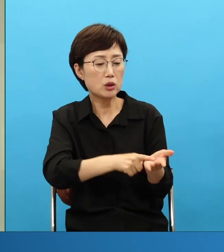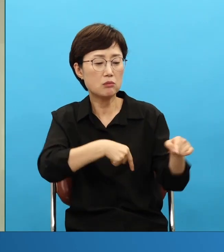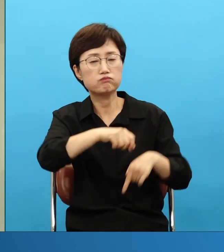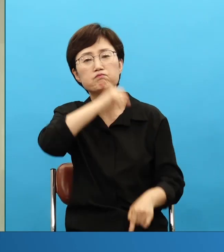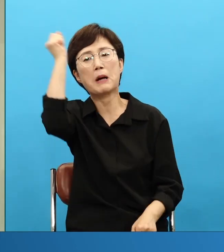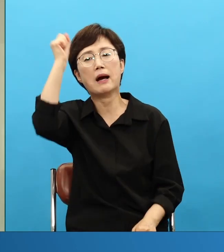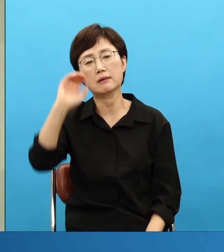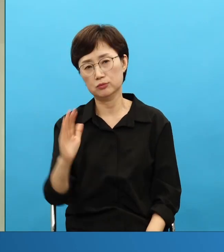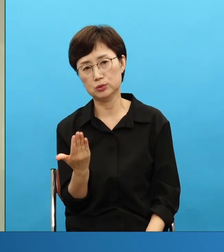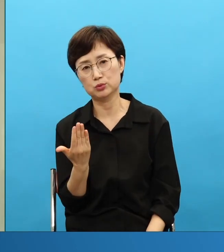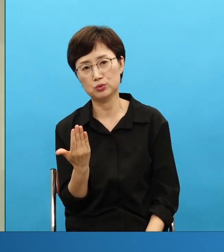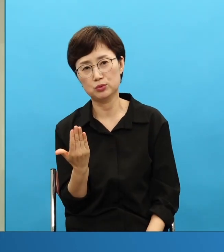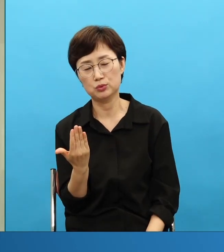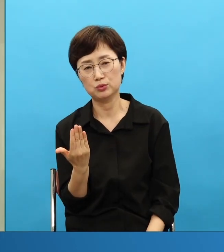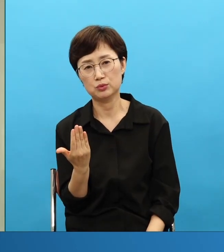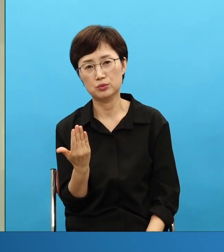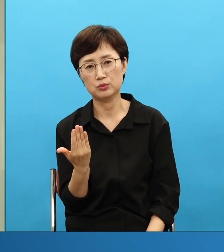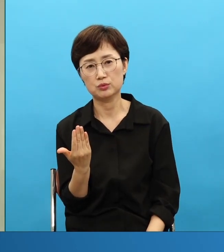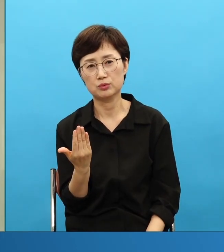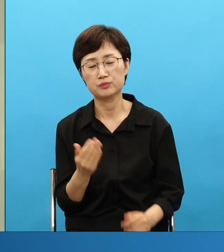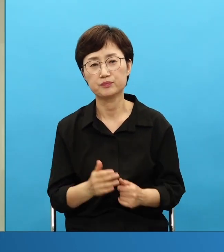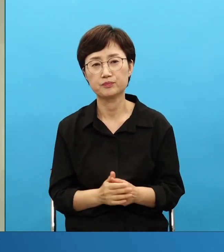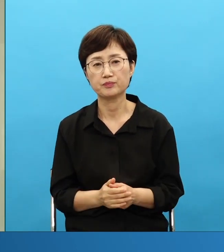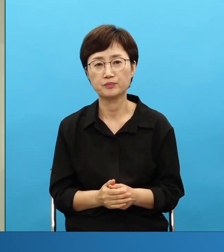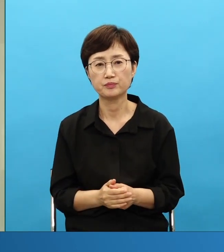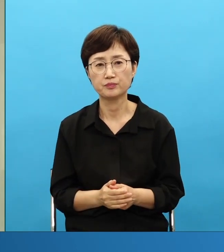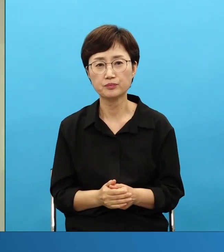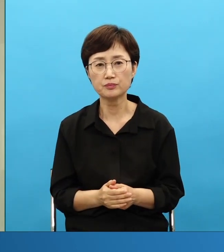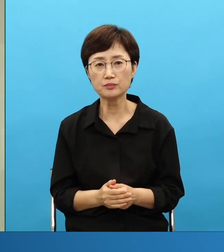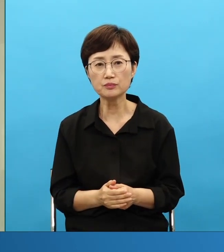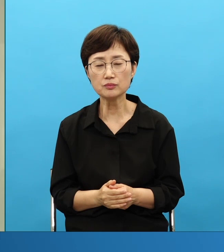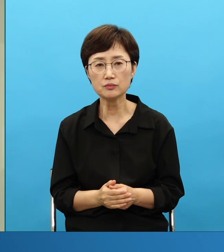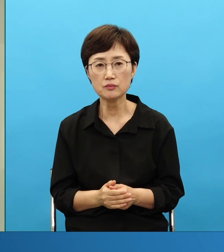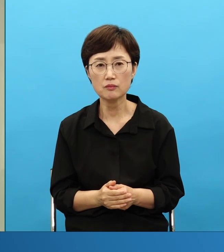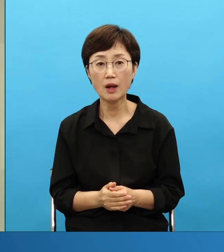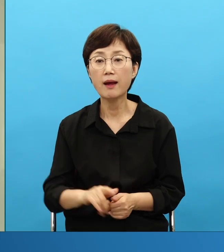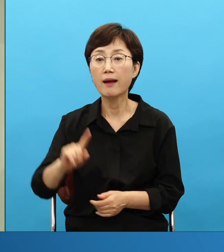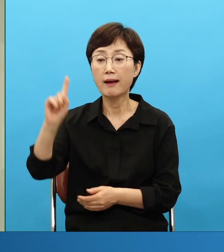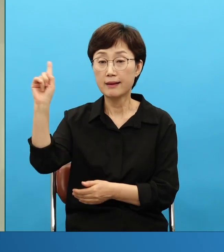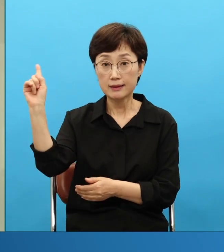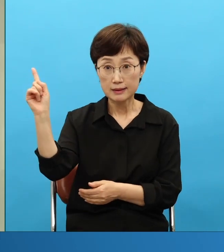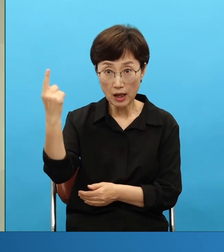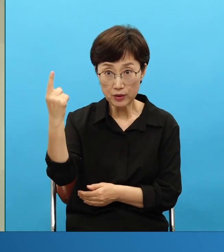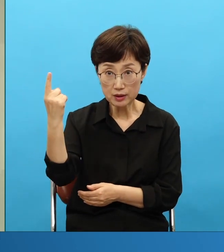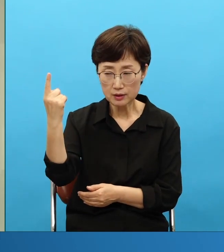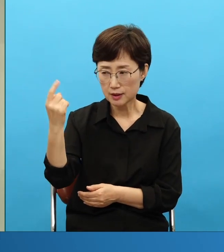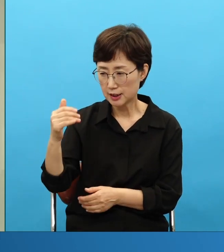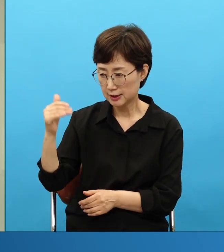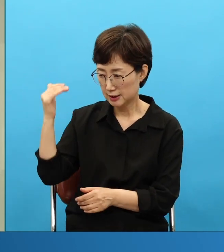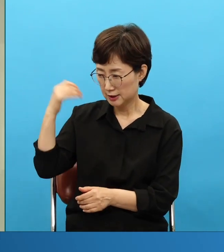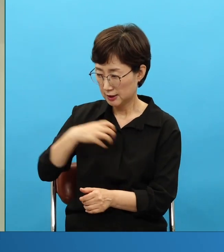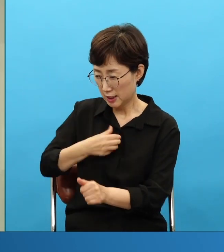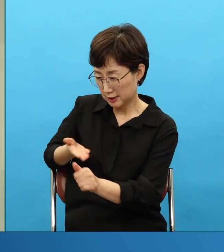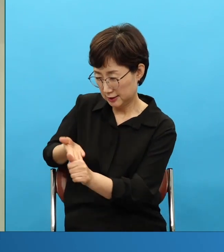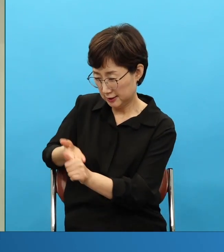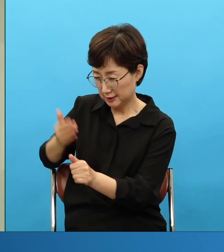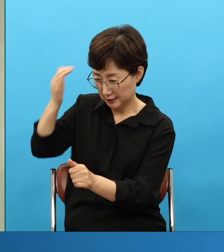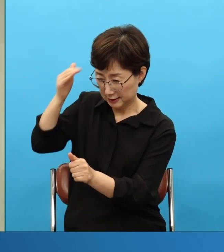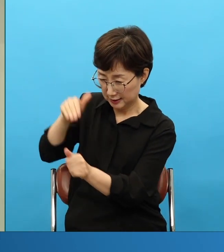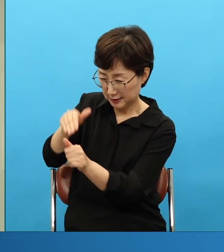make Joseph into a world governor. 계속 다윗을 괴롭히는 사울 왕은요.